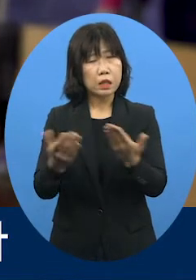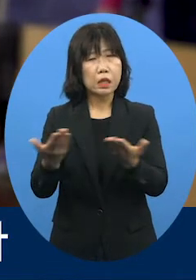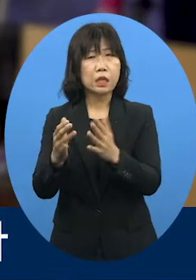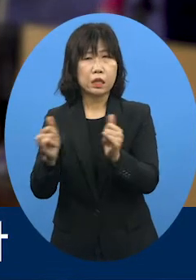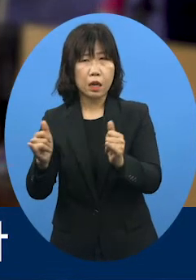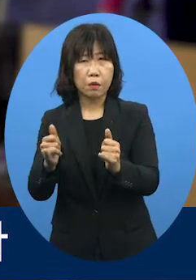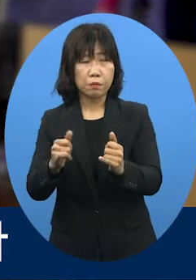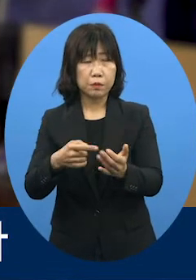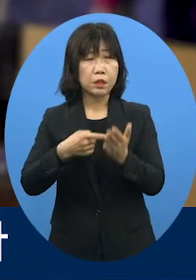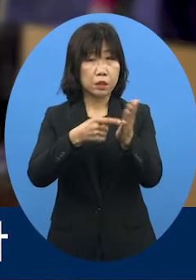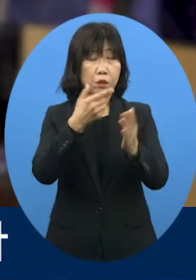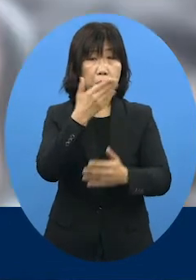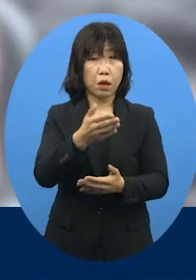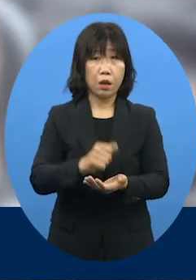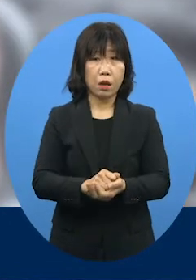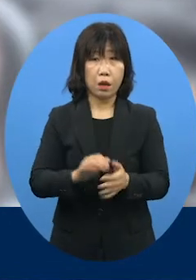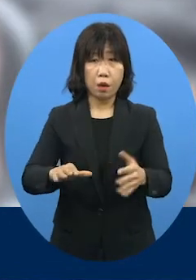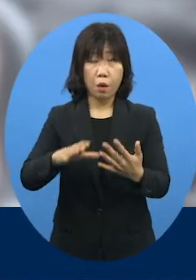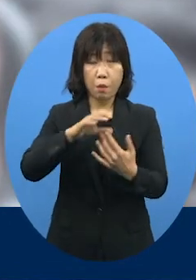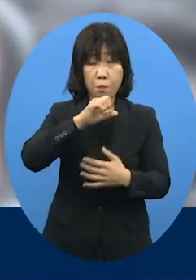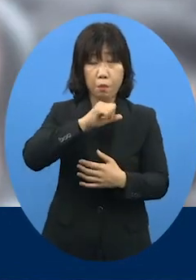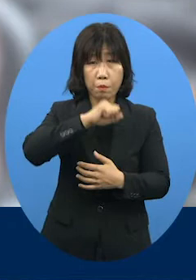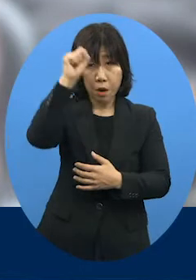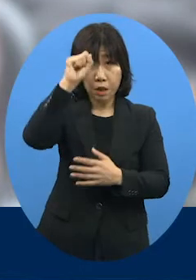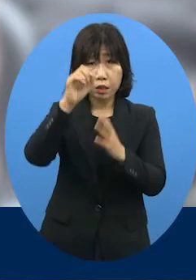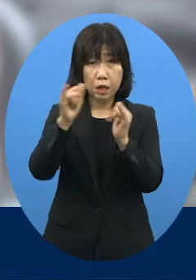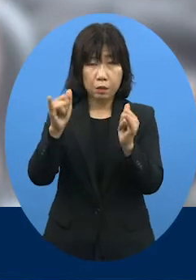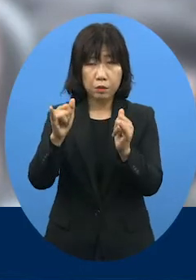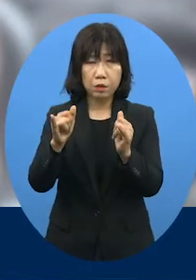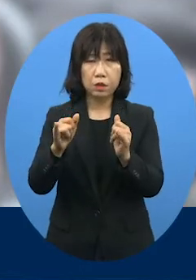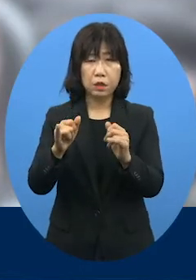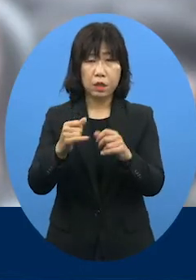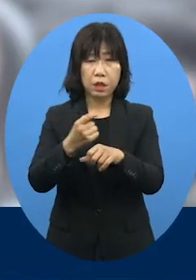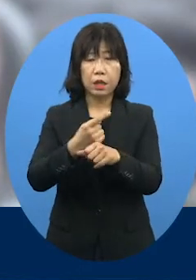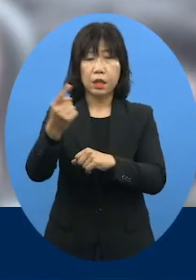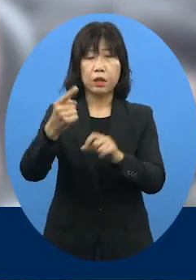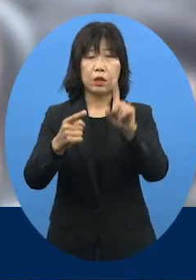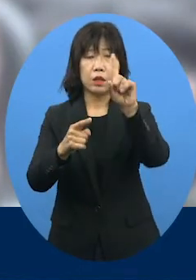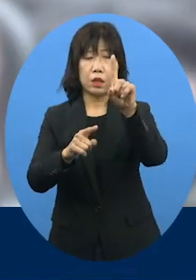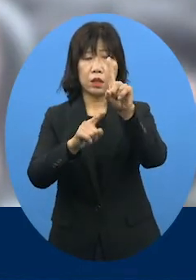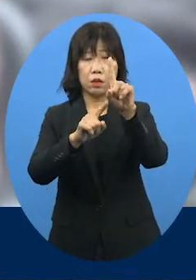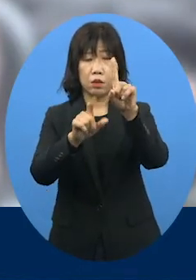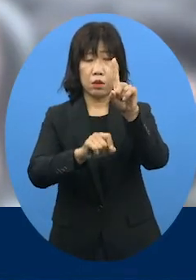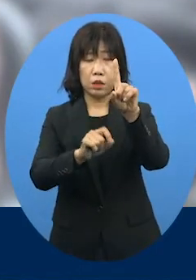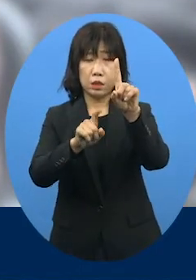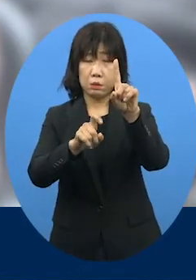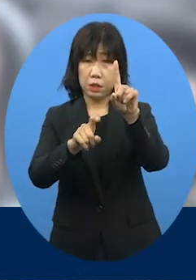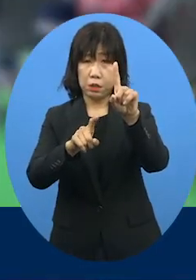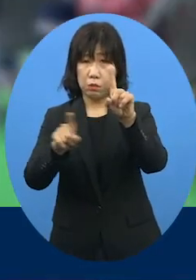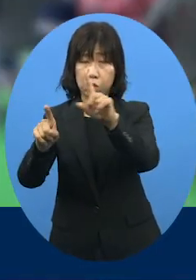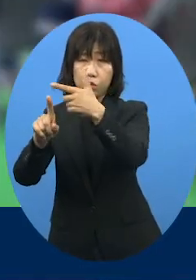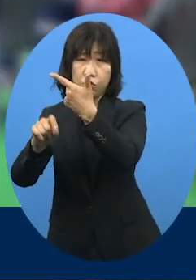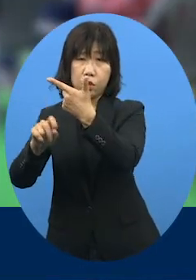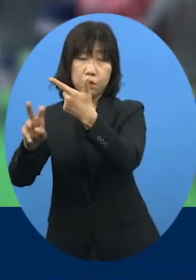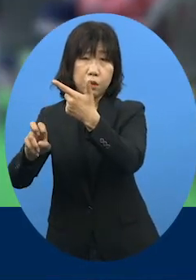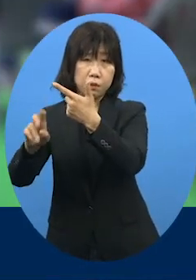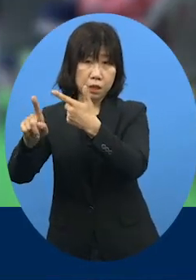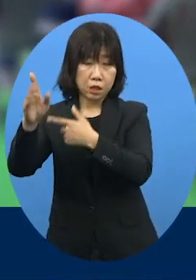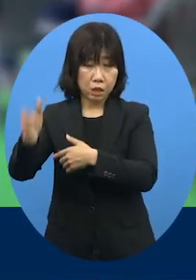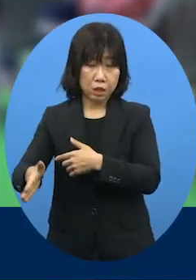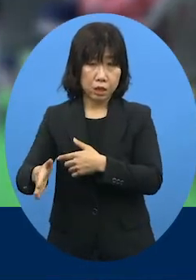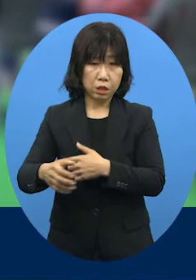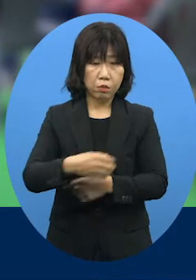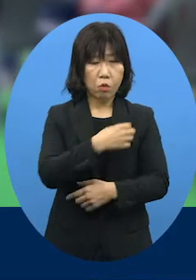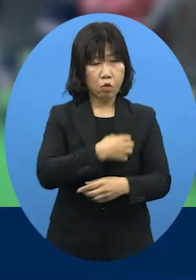등록을 한 사람 등입니다 최종 선발된 참여자들은 내년 1월 11일부터 2월 30일까지 구청 동 주민센터